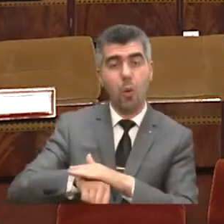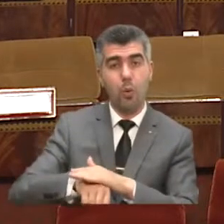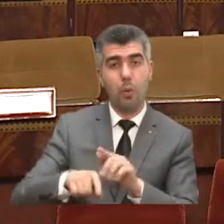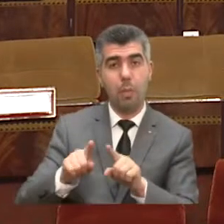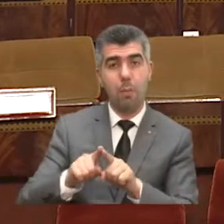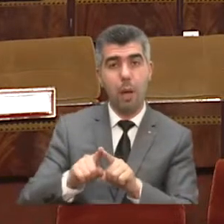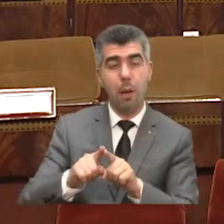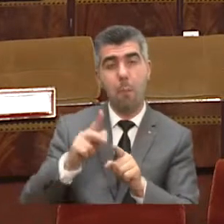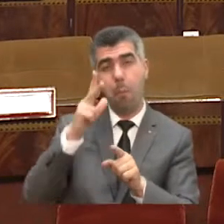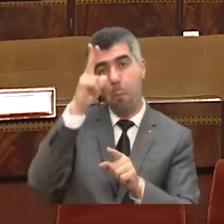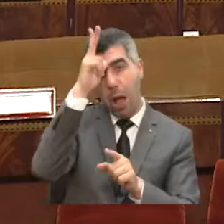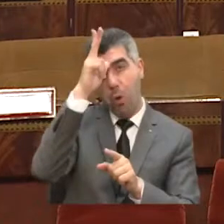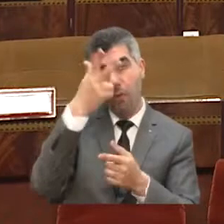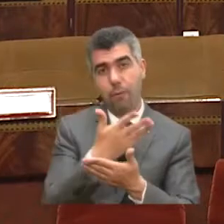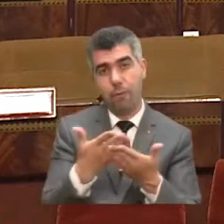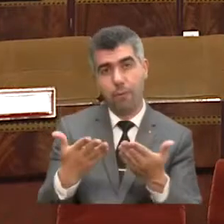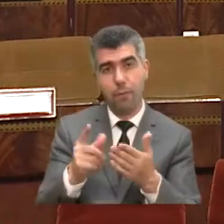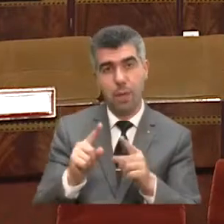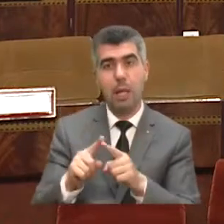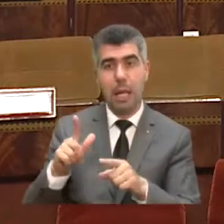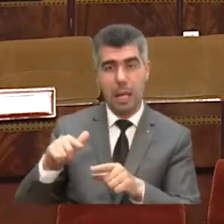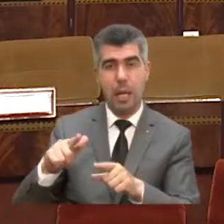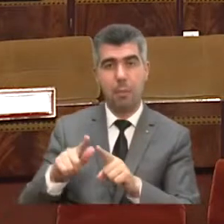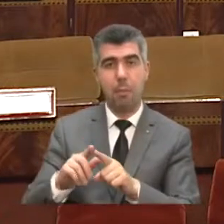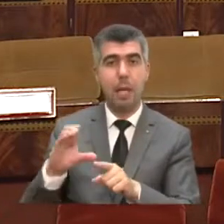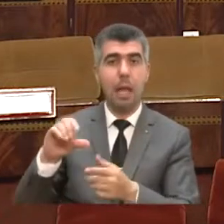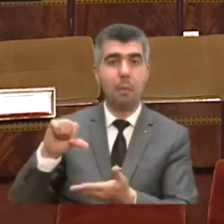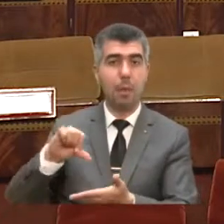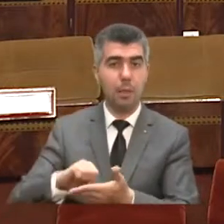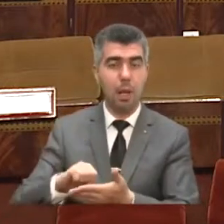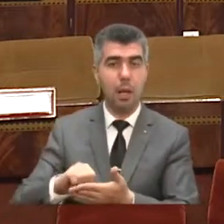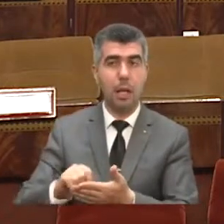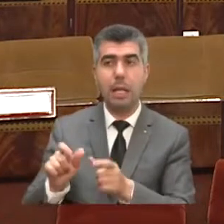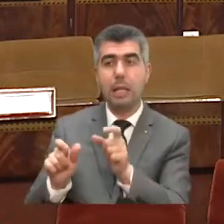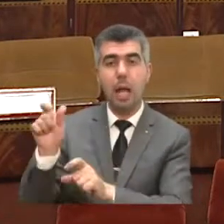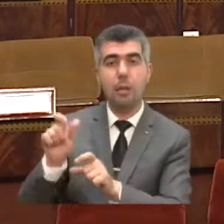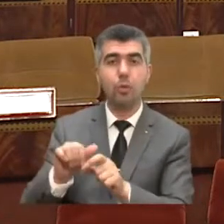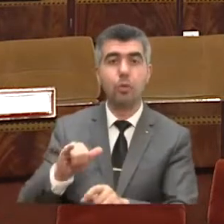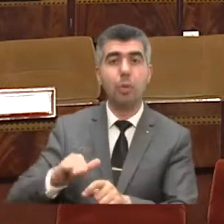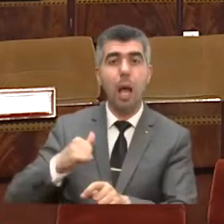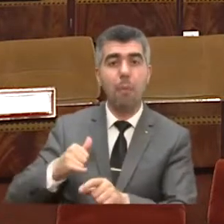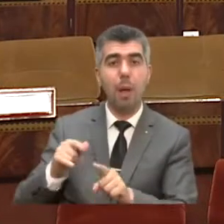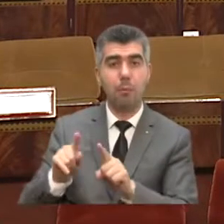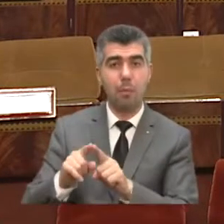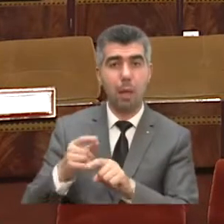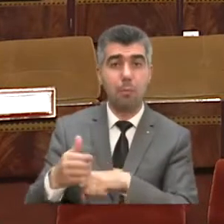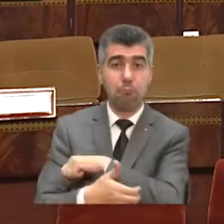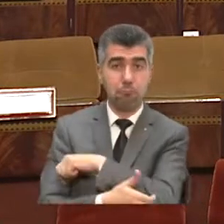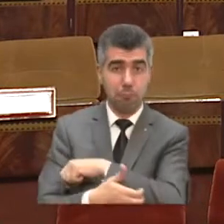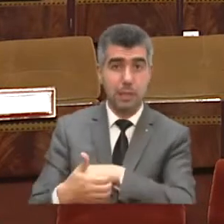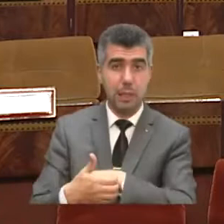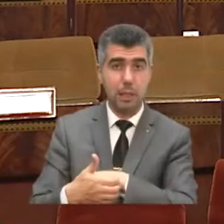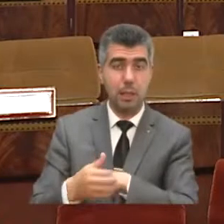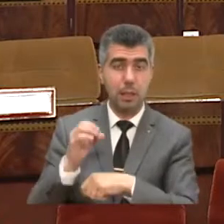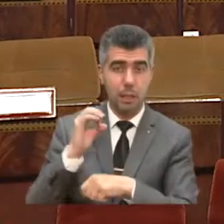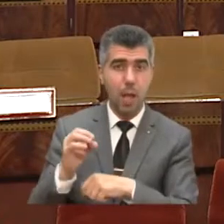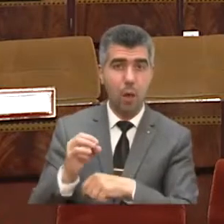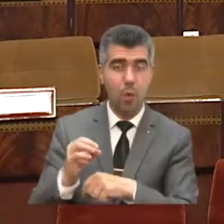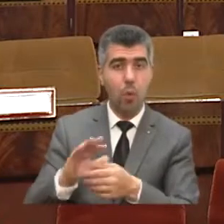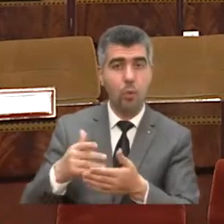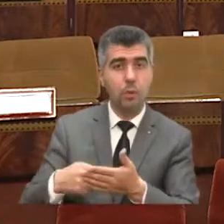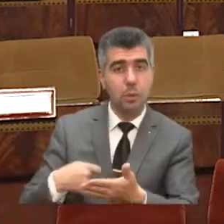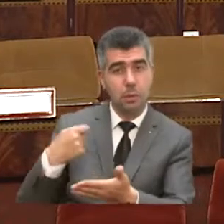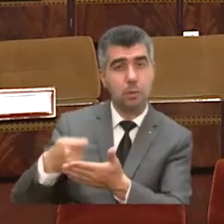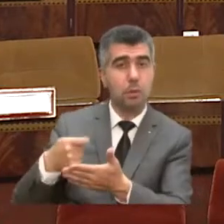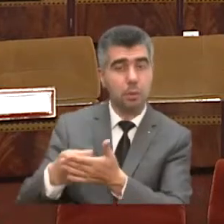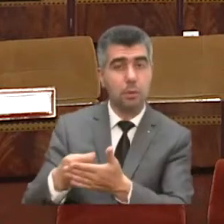معروف. فهاد الشباب اليوم تيحتجوا وتيقولوا واش كورونا كتجي فقط للفقراء وما كتجيش للاغنياء؟ علاش هذوك اللي تيخلصوا 500